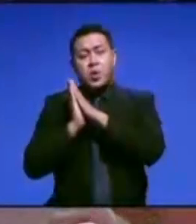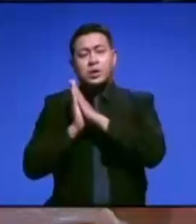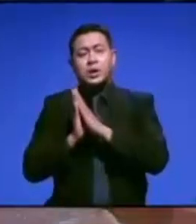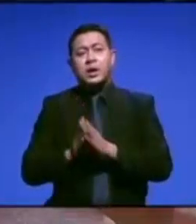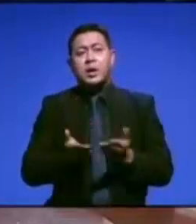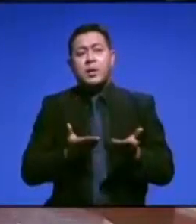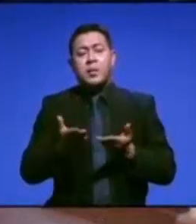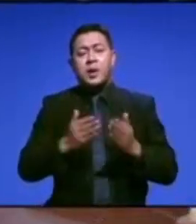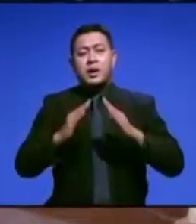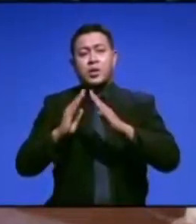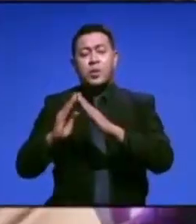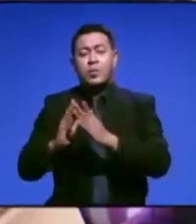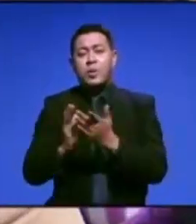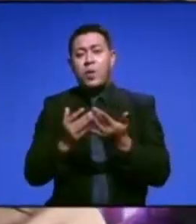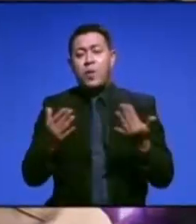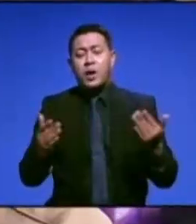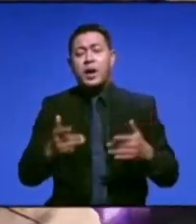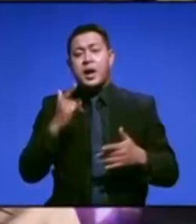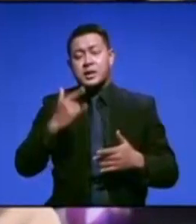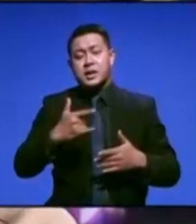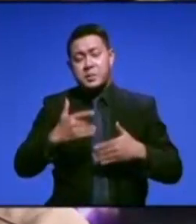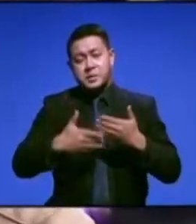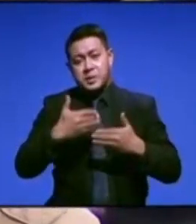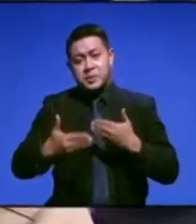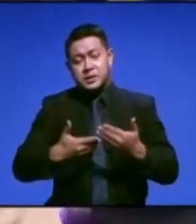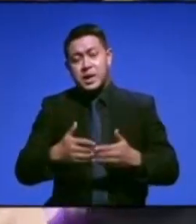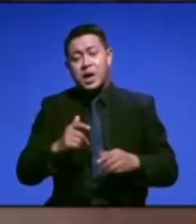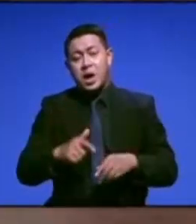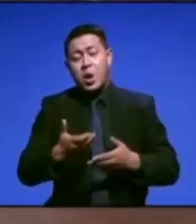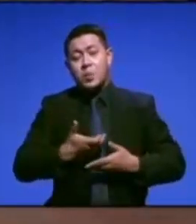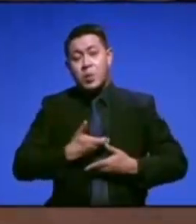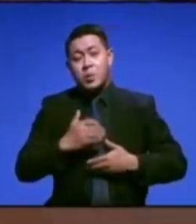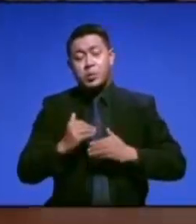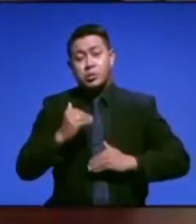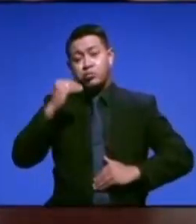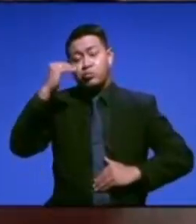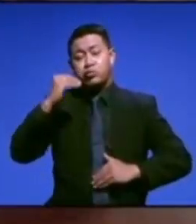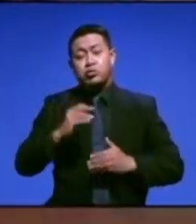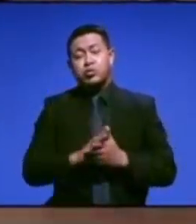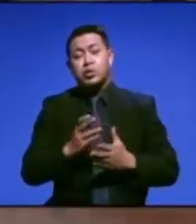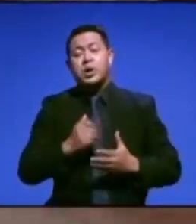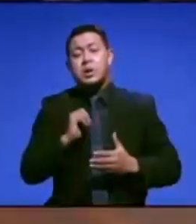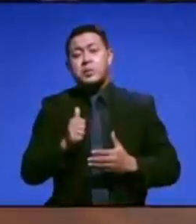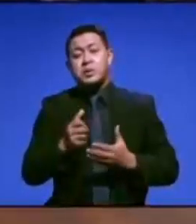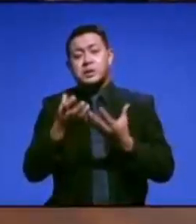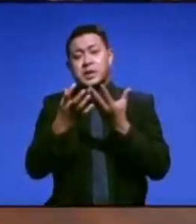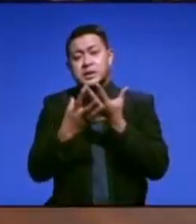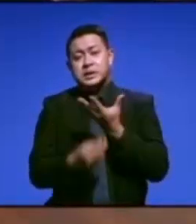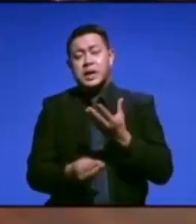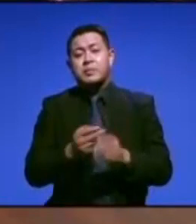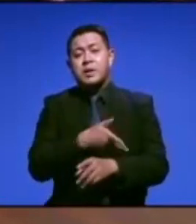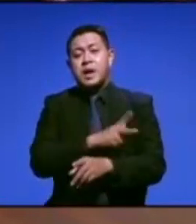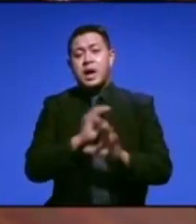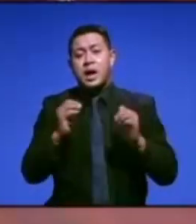Layanan kebersihan di rumah-rumah warga tetap dapat berjalan jika peminatnya tinggi sekaligus bisa menyerap tenaga kerja